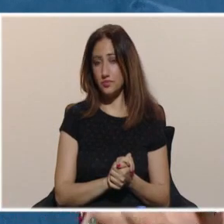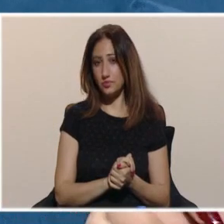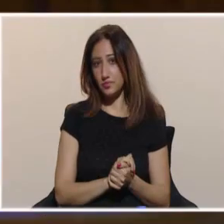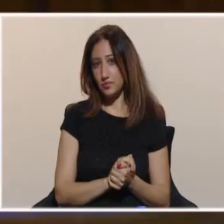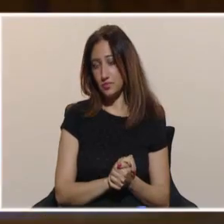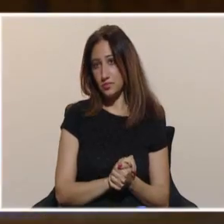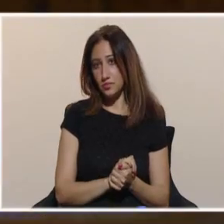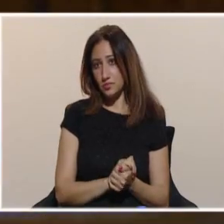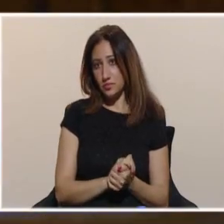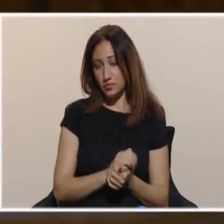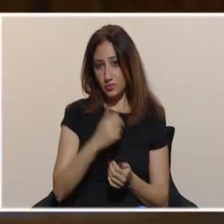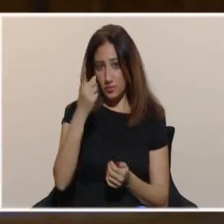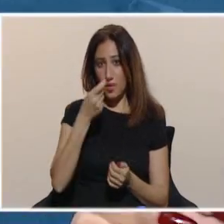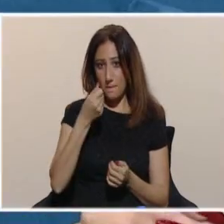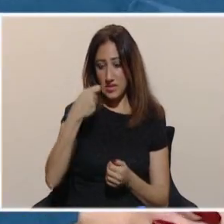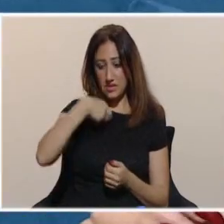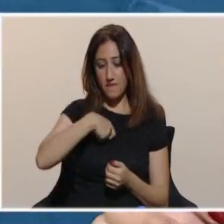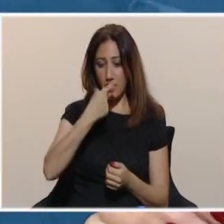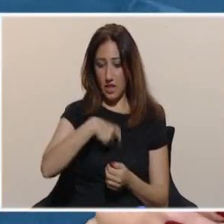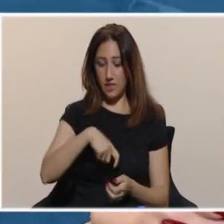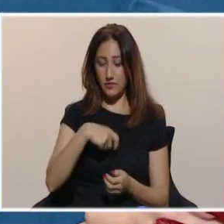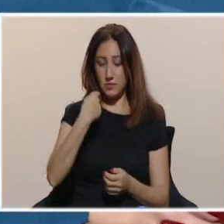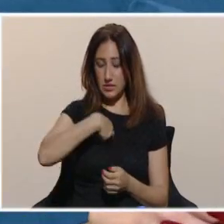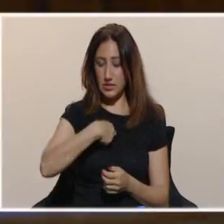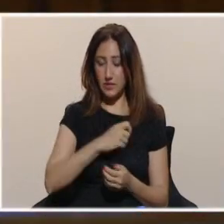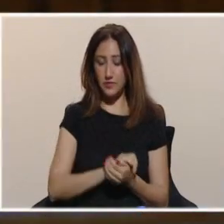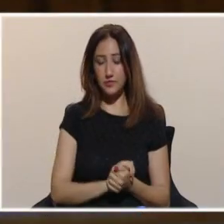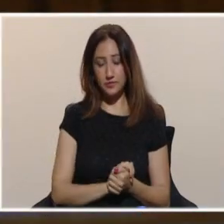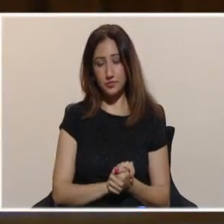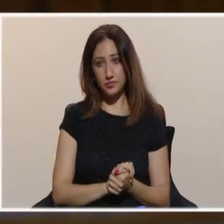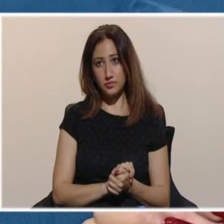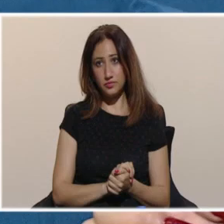يعني الفروسيه. انت كنت بتصرفي على نفسك اي من سن كام سنة؟